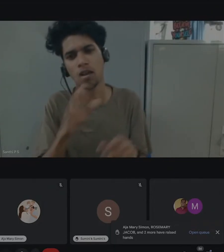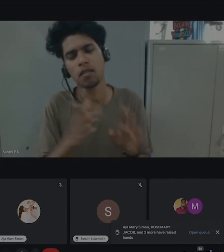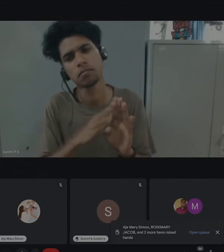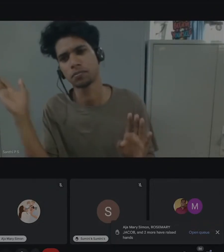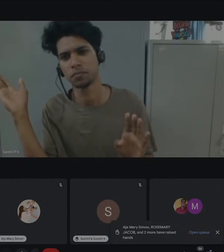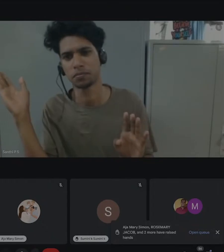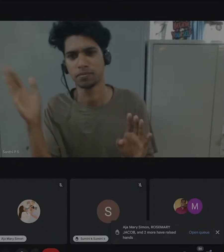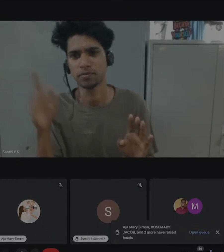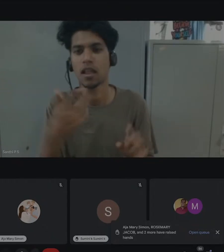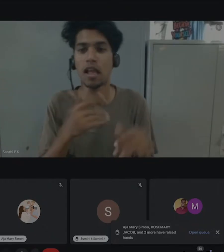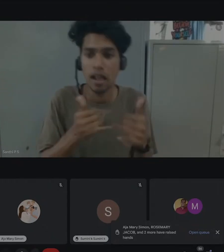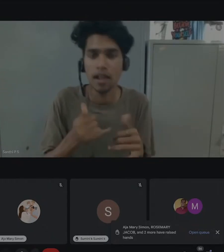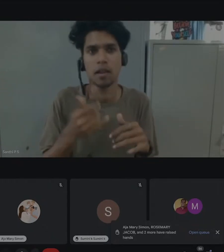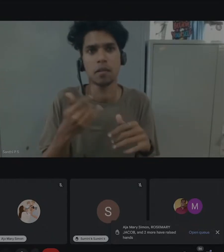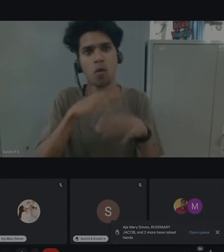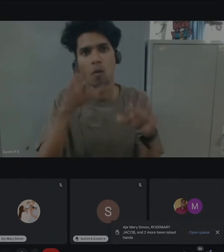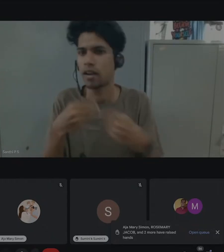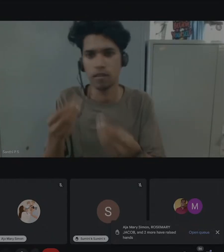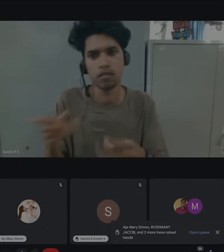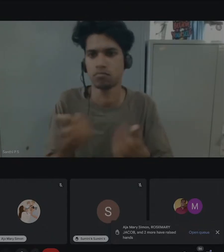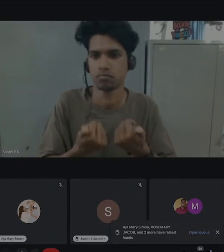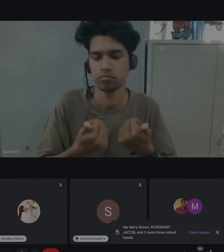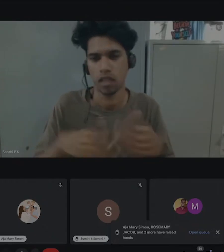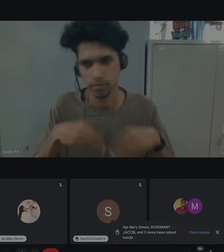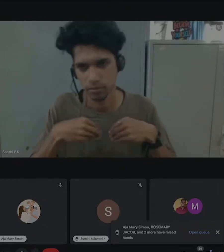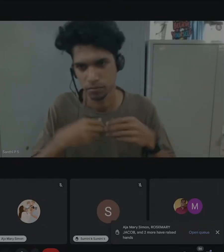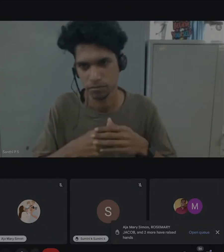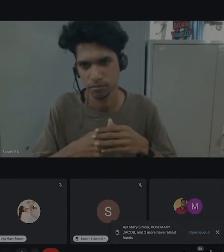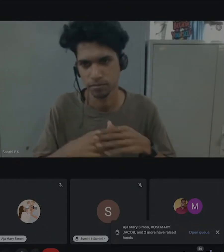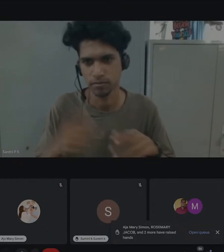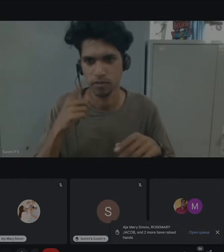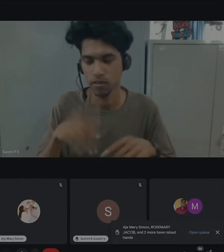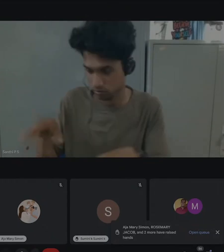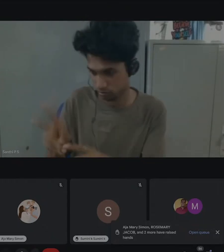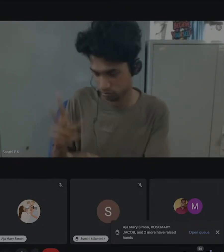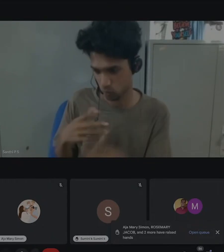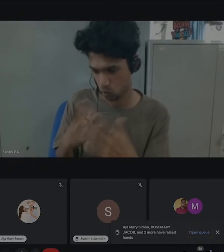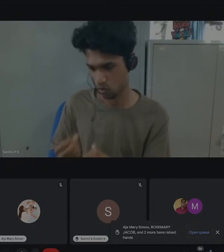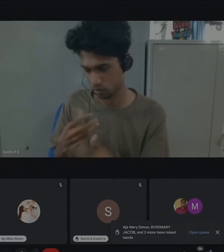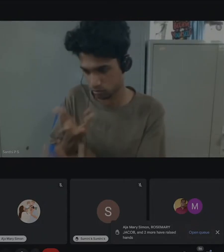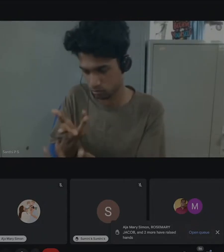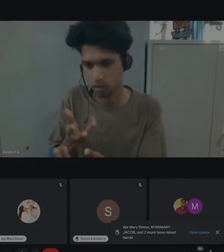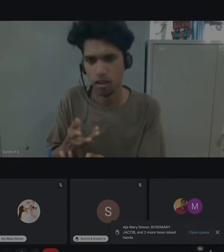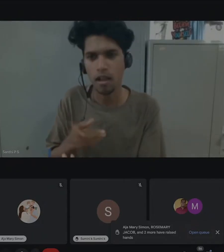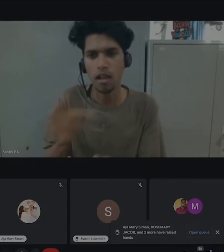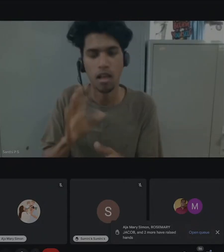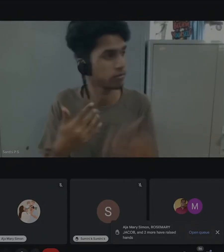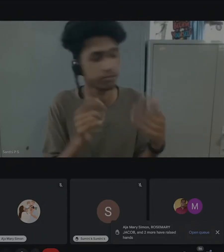നമ്മൾ പറയുന്നതെല്ലാം കേൾക്കും. അല്ലാതെ മോനെ ബാ നമുക്ക് ഇവിടെ ഇരുന്ന് ഈ കാര്യം പറയാമെന്ന് പറഞ്ഞവർ ഒരിക്കലും കേൾക്കില്ല. അതുകൊണ്ട് അവരുമായിട്ട്